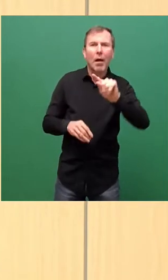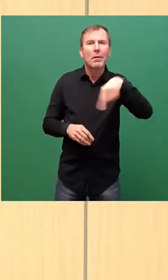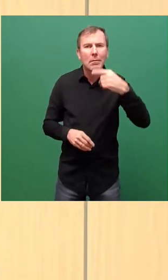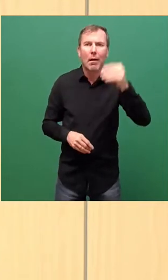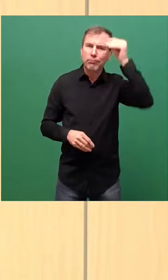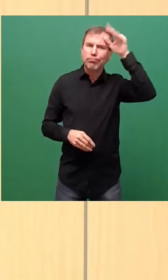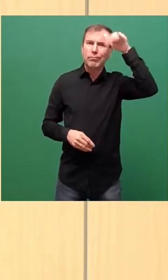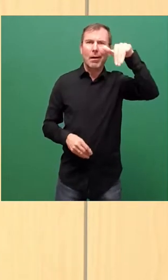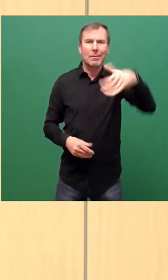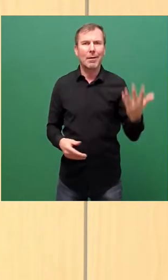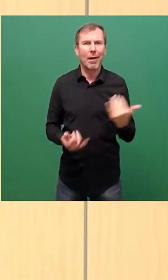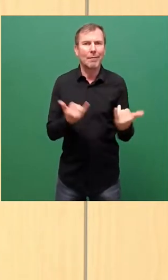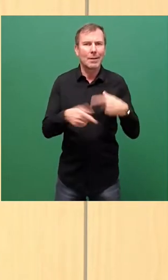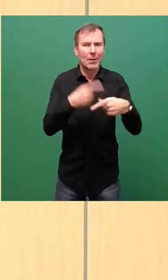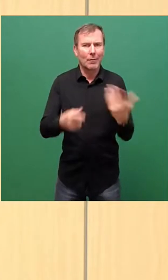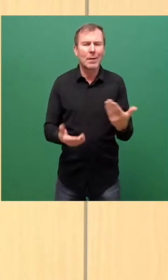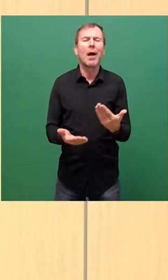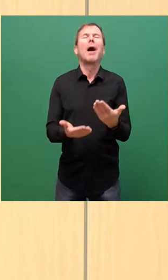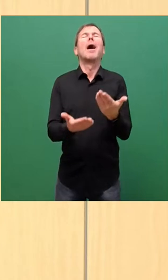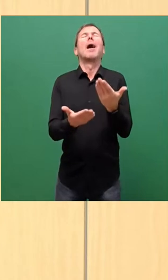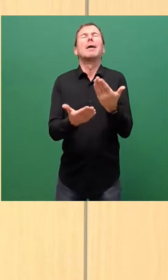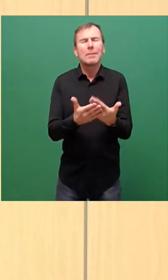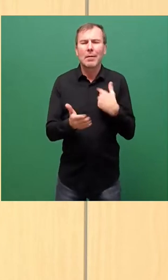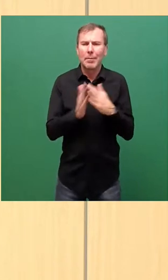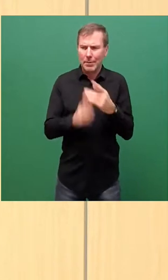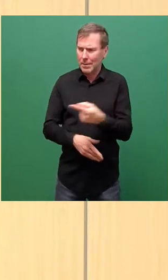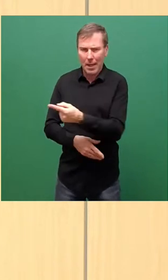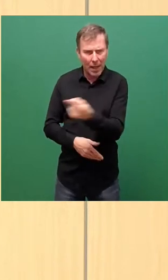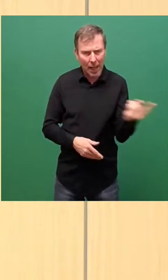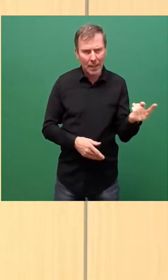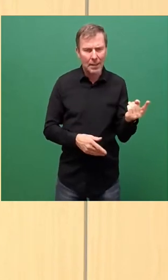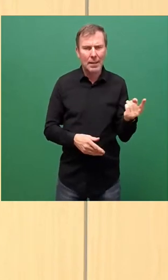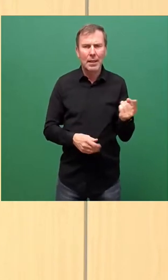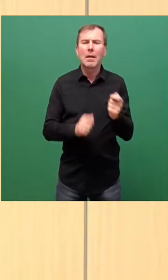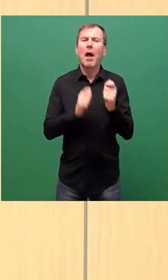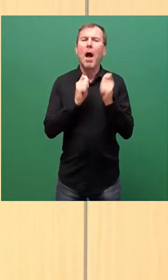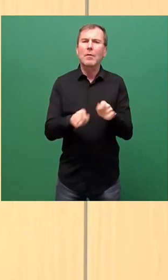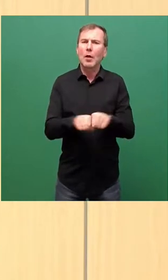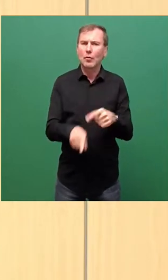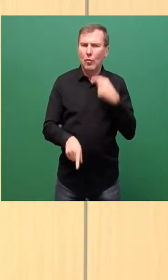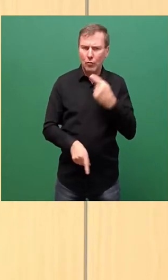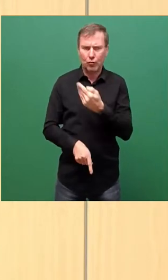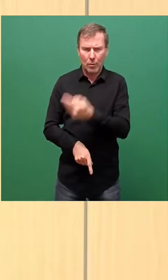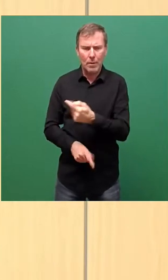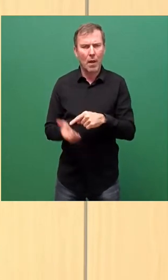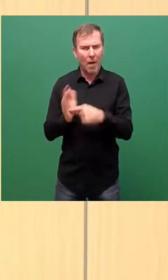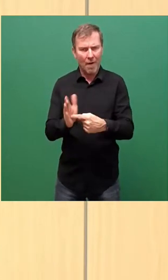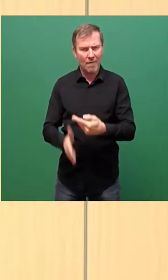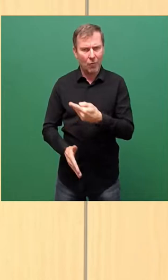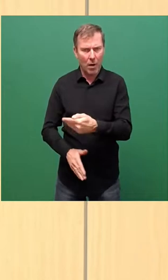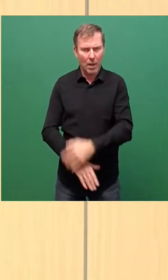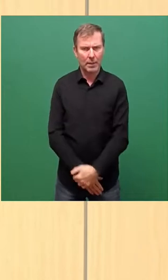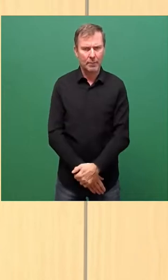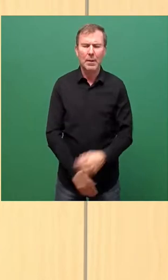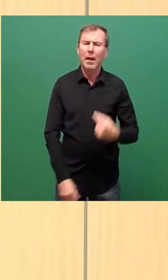in diesem Sinne bitte ich Sie alle, diesem Antrag zuzustimmen oder dieser Vorlage zuzustimmen. Ich glaube, es